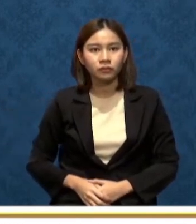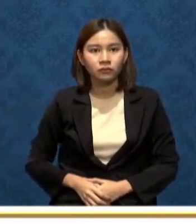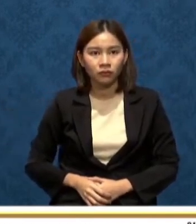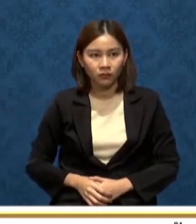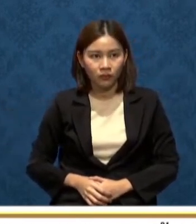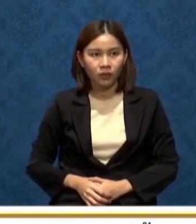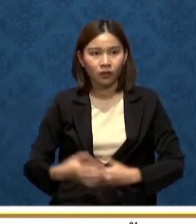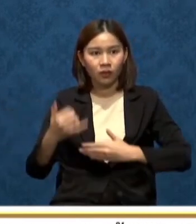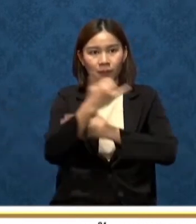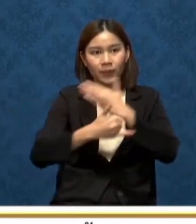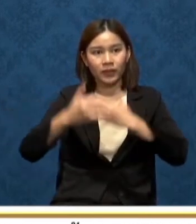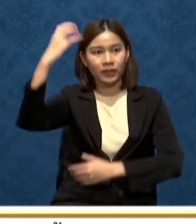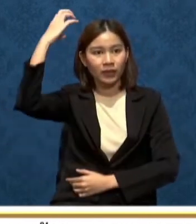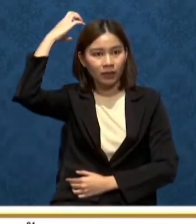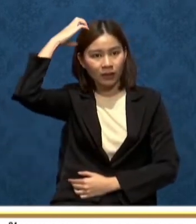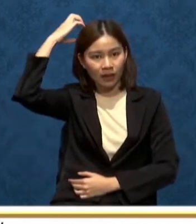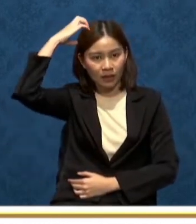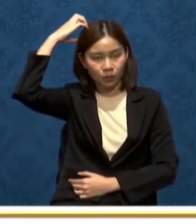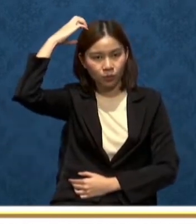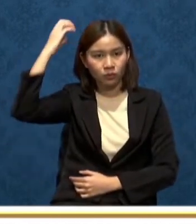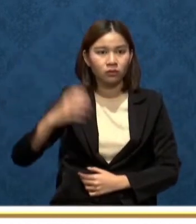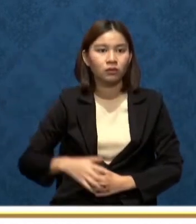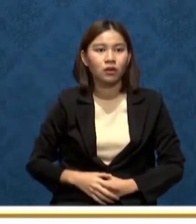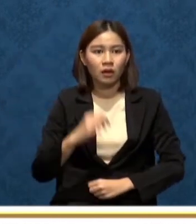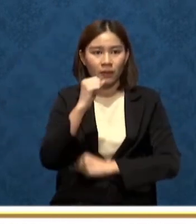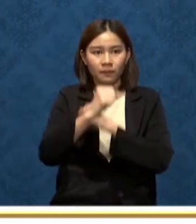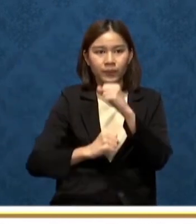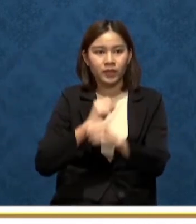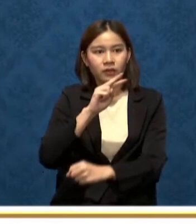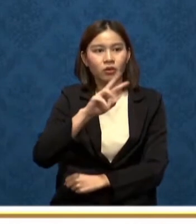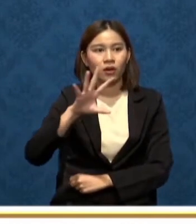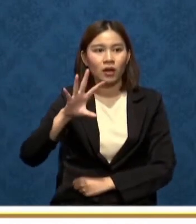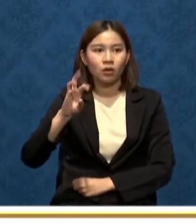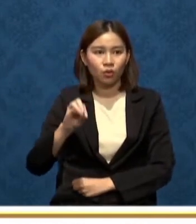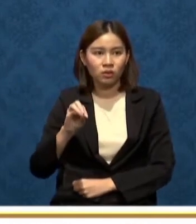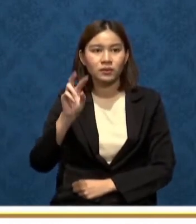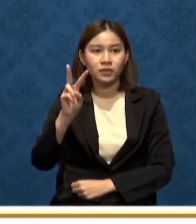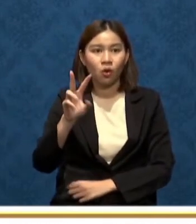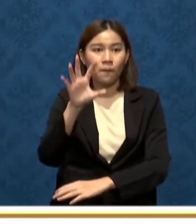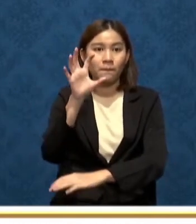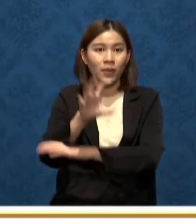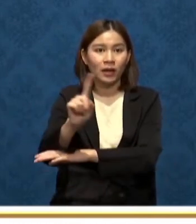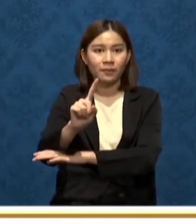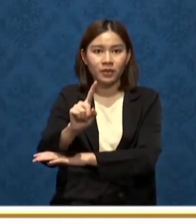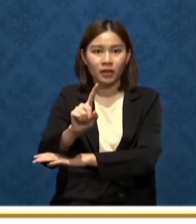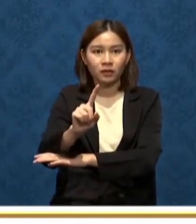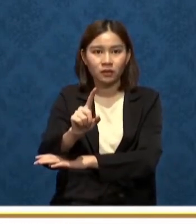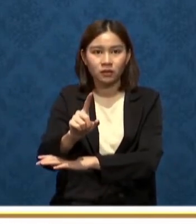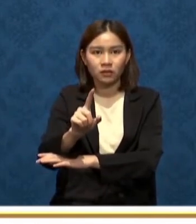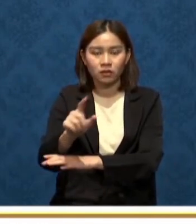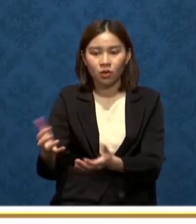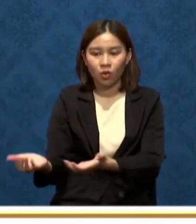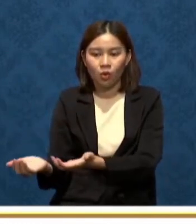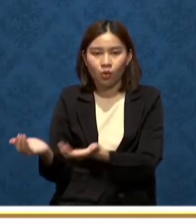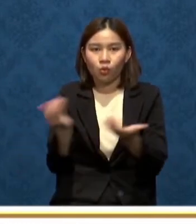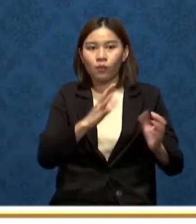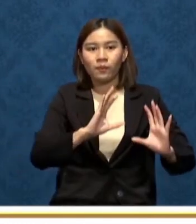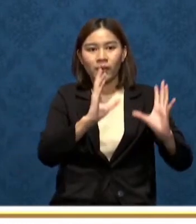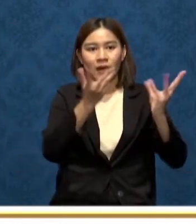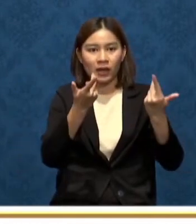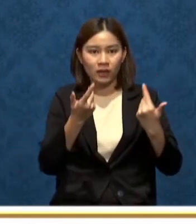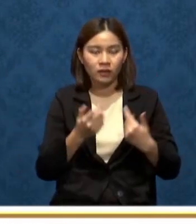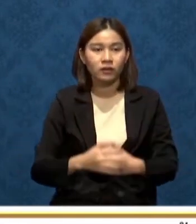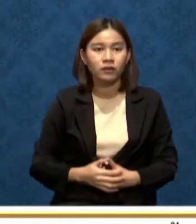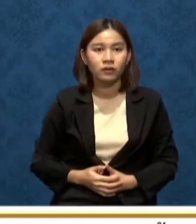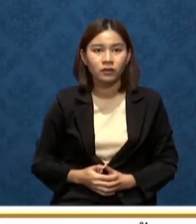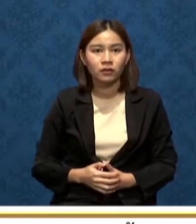ประเทศ LIARเขาตงแต่ปี 62 Imperialถูกบางครับให้ศูยหายหรอถกอุ้ม นั่นเองในประเทศไย